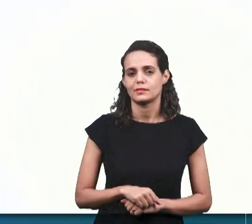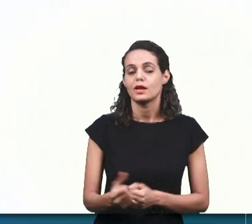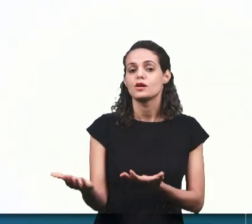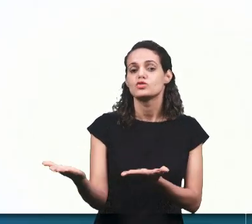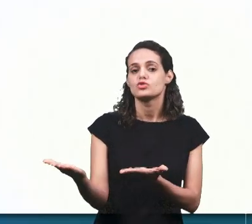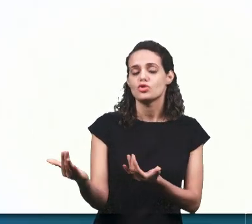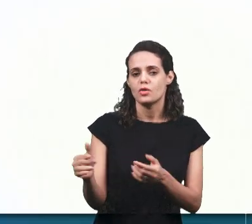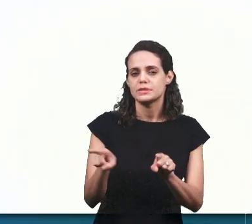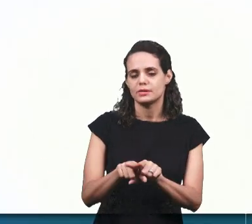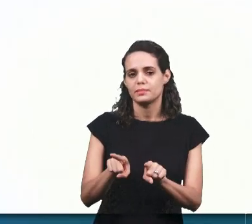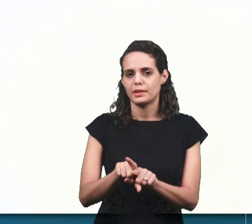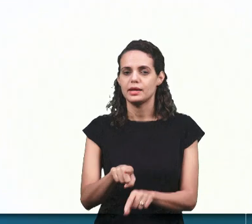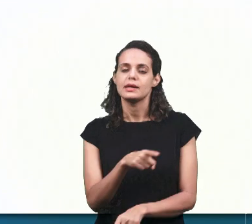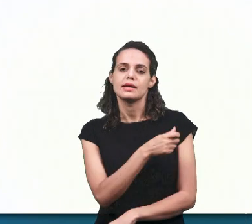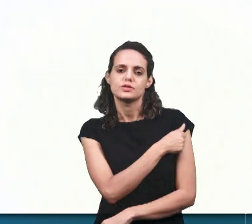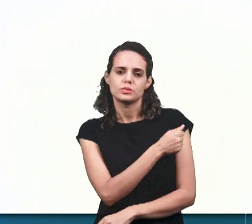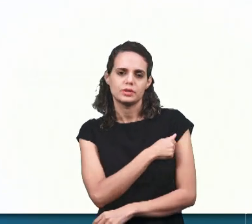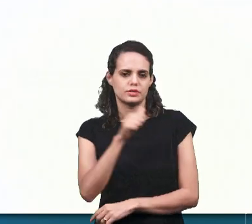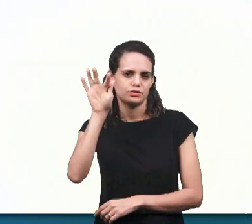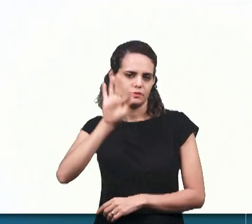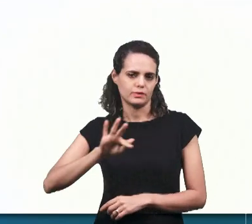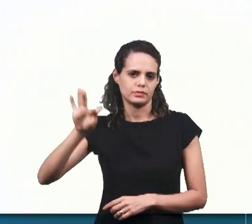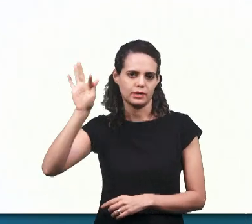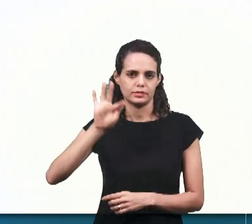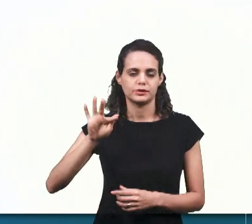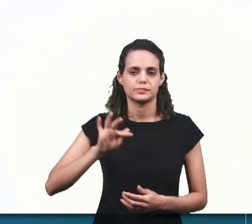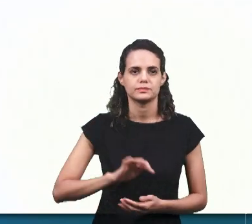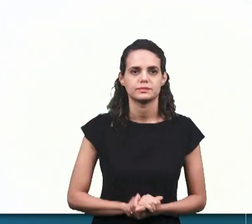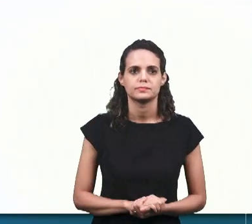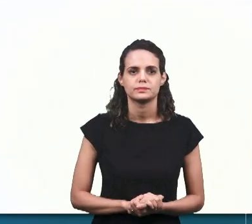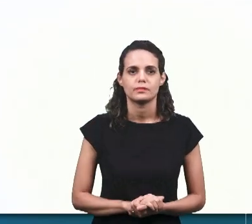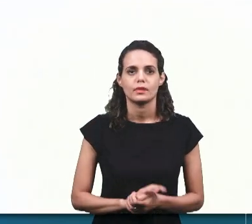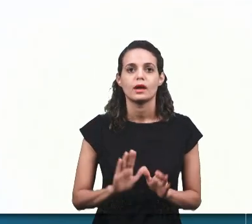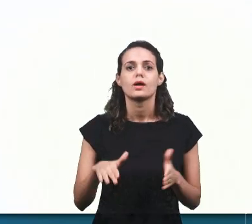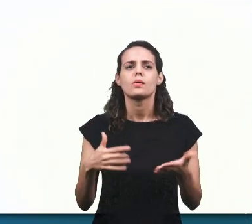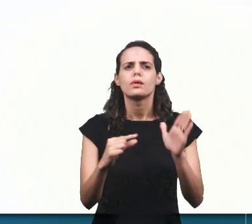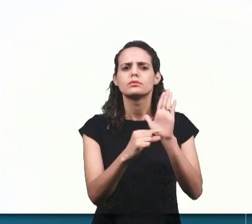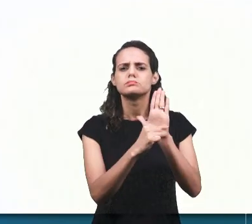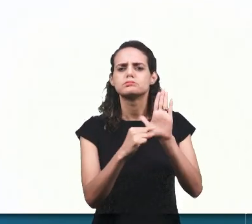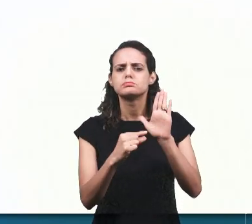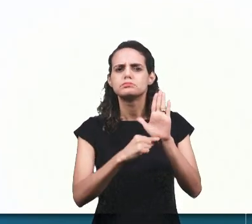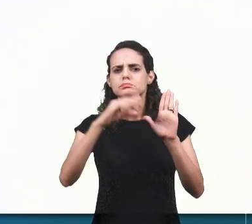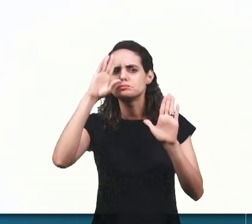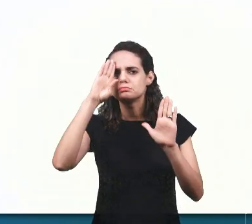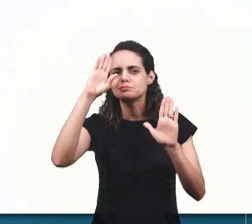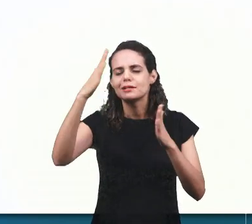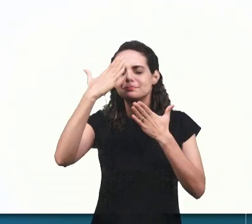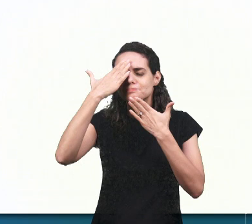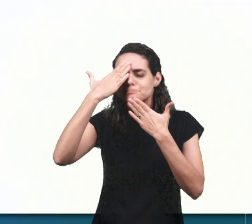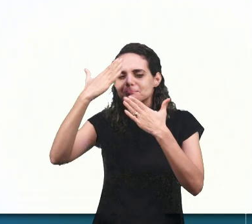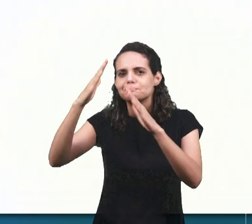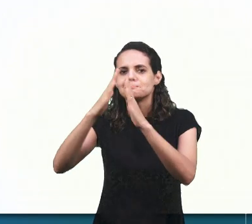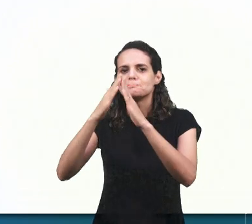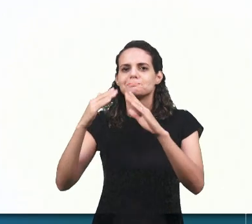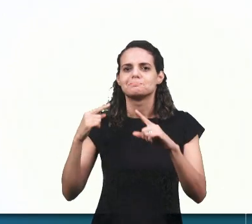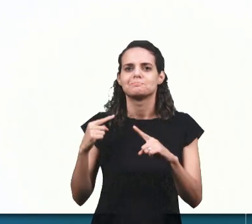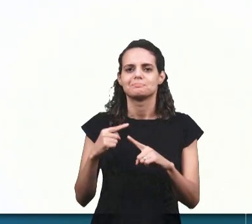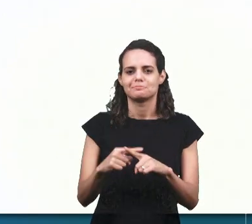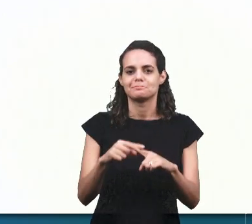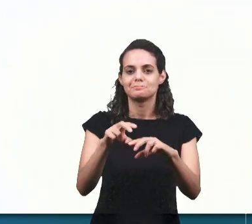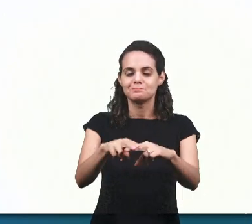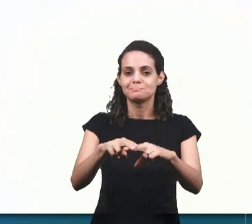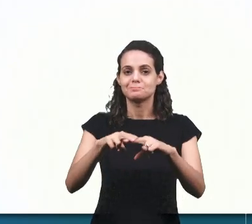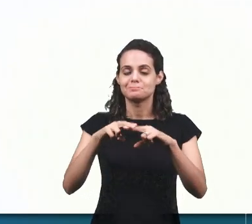verset on voit en évidence la gratitude de l'Église et les raisons exposées par l'action de la